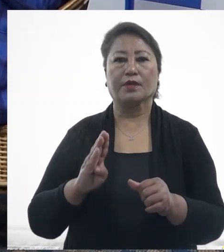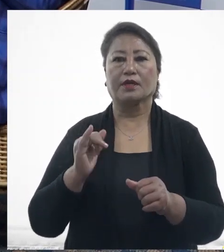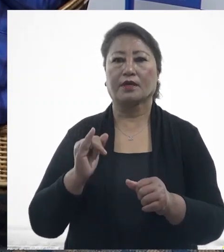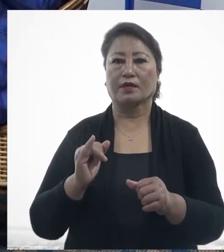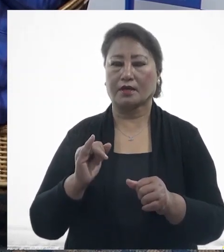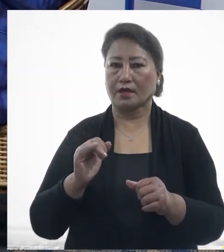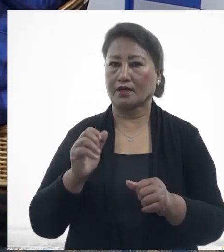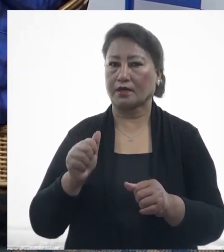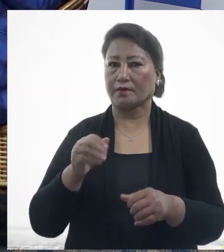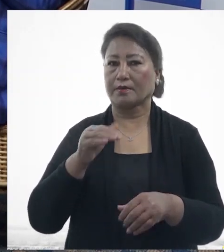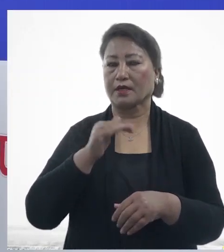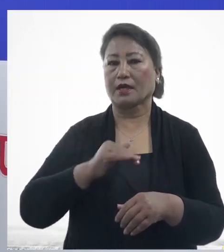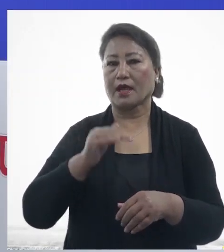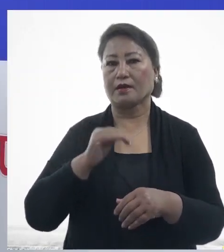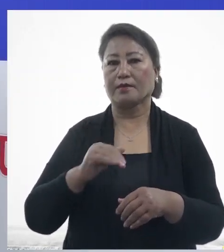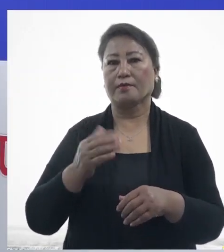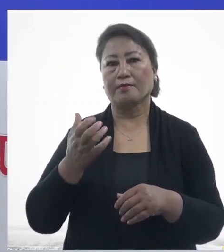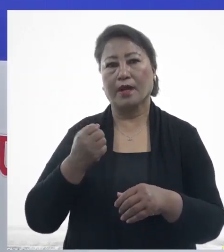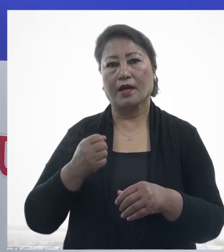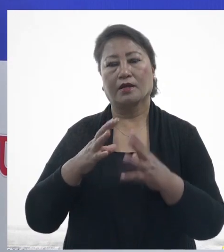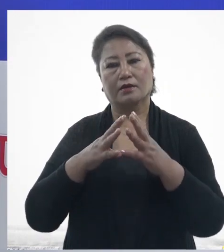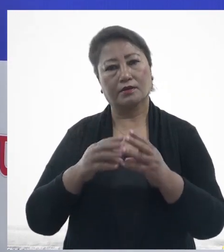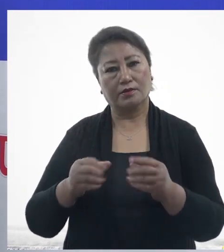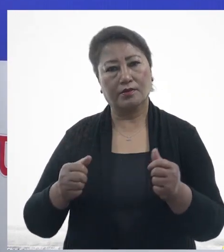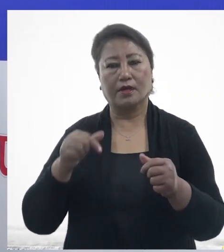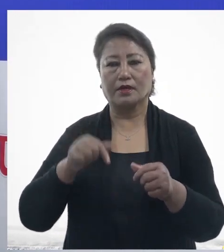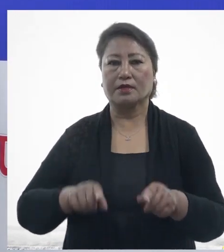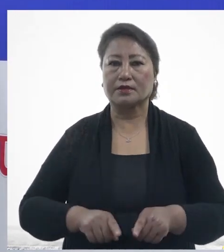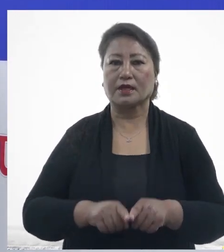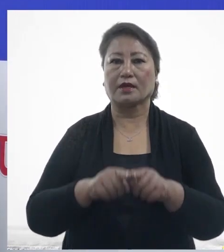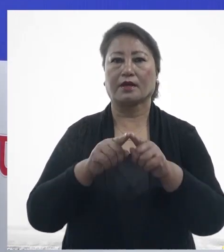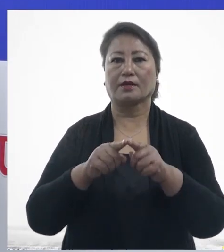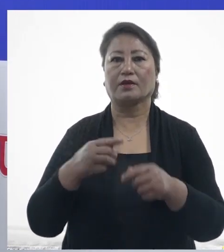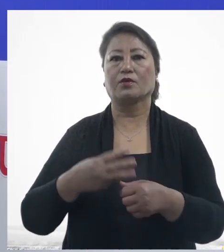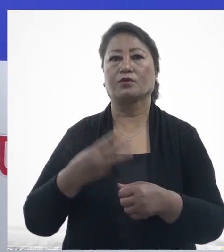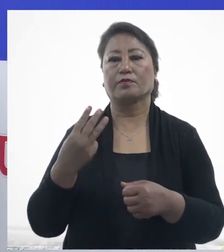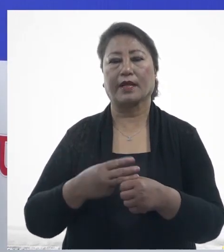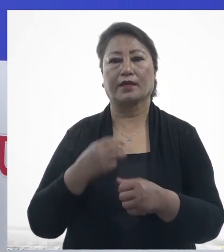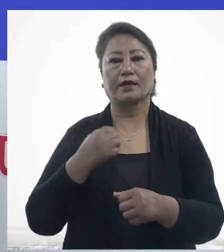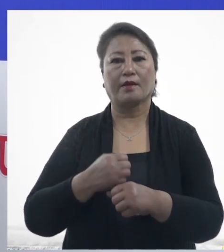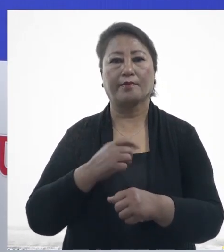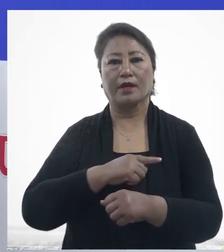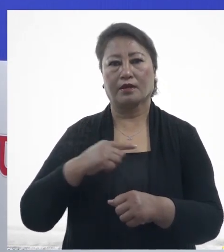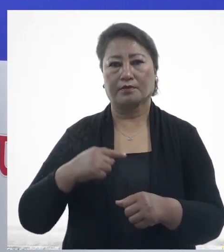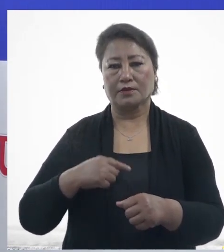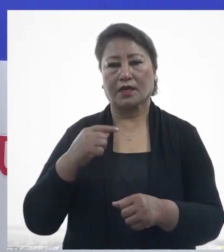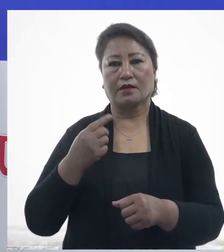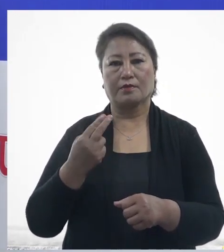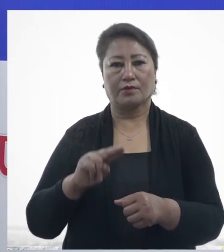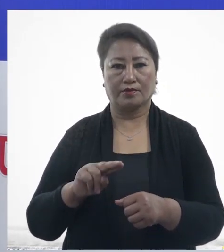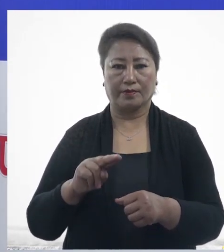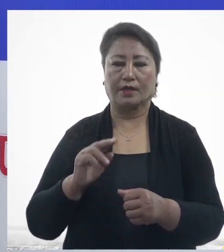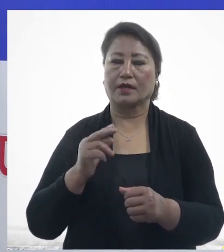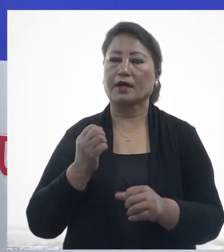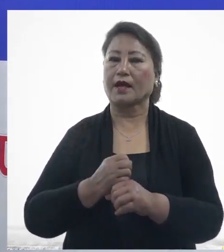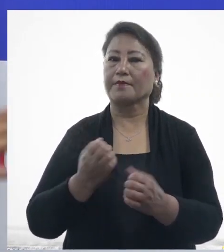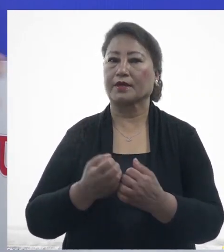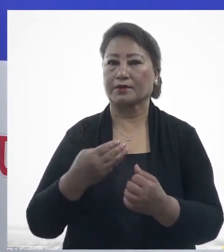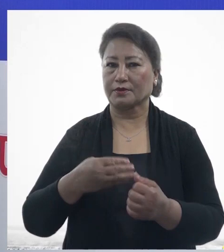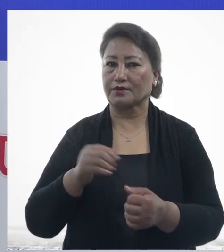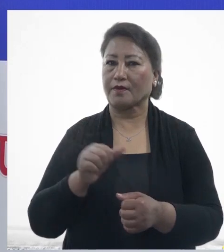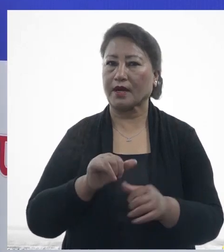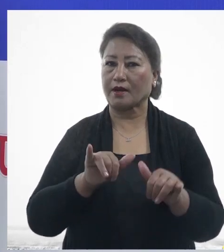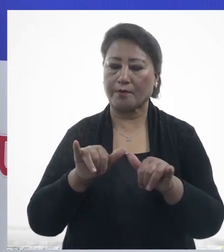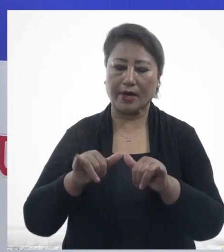हामीसँगै तालिम लिएर अहिले त्यो तालिम सक्नुभयो, उहाँहरू अहिले हामीसँगै एज अ प्रडक्सन युनिटमा चाहिँ कर्मचारीकै हिसाबले काम पनि गरिरहनु भएको छ। तर त्यो हामीले चाहिँ उहाँलाई चाहिँ